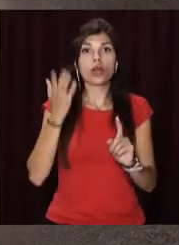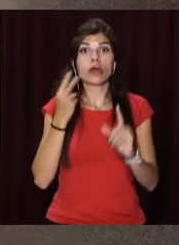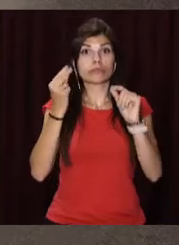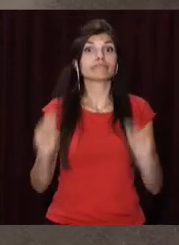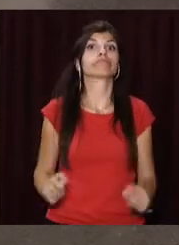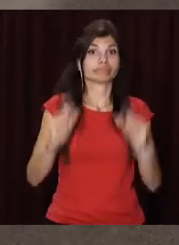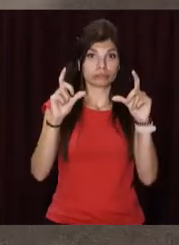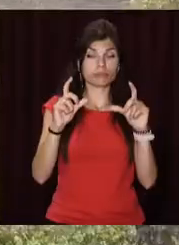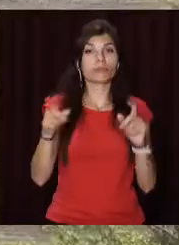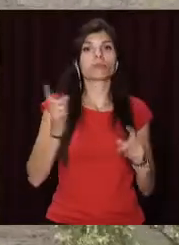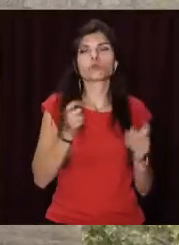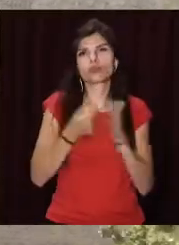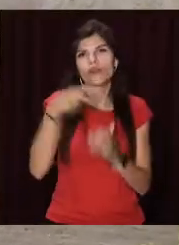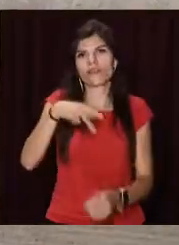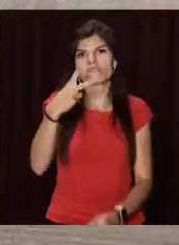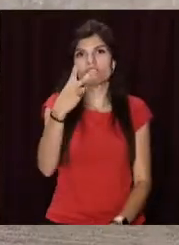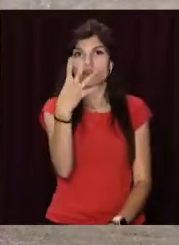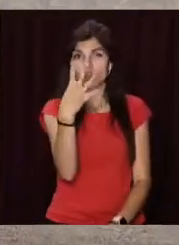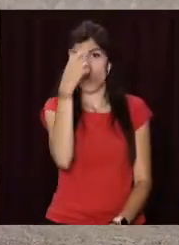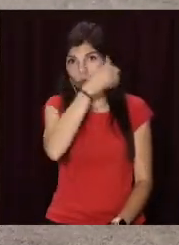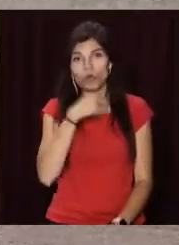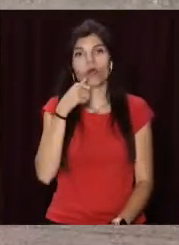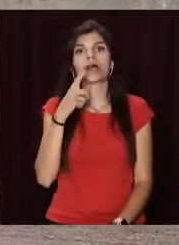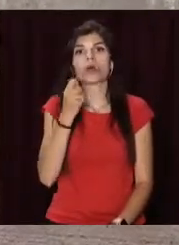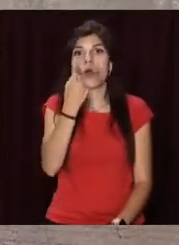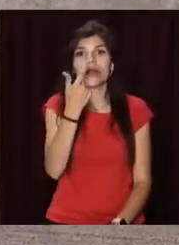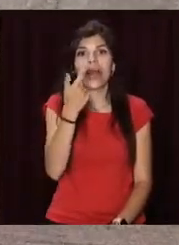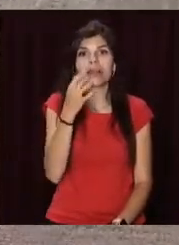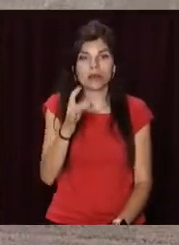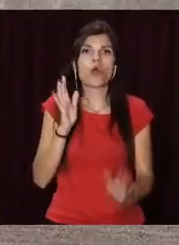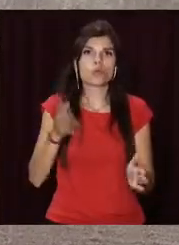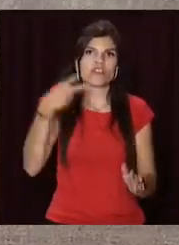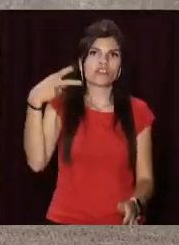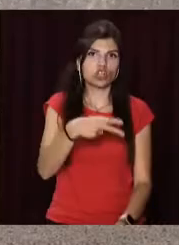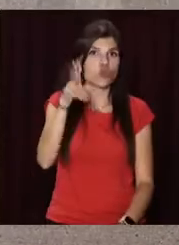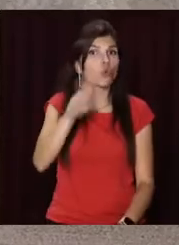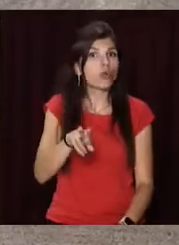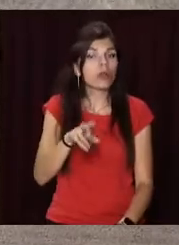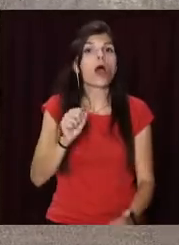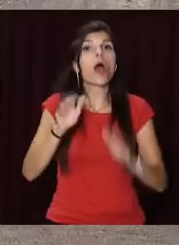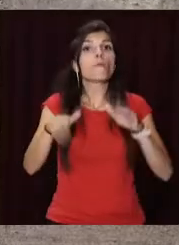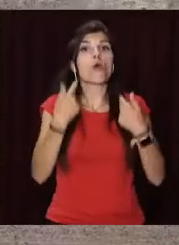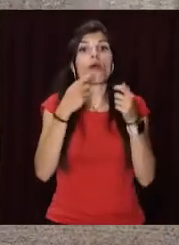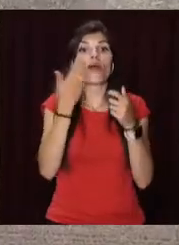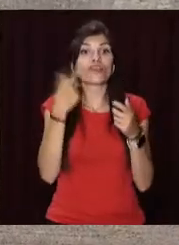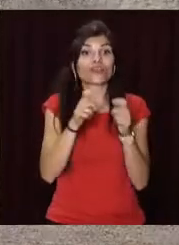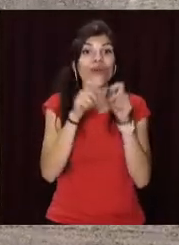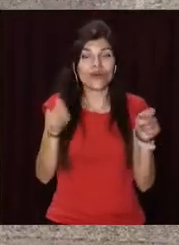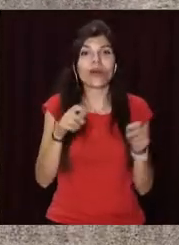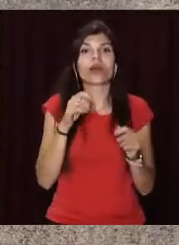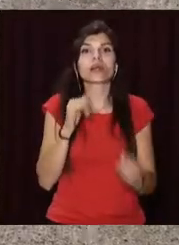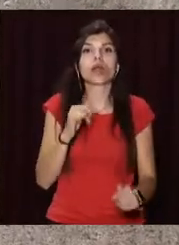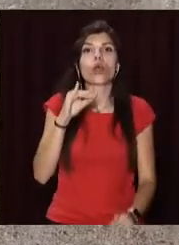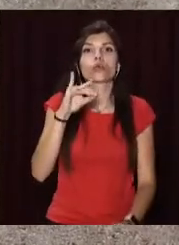ділянки, чекають зростання ціни. Прогнозується, що до 2024 року за гектар правитимуть 2 тисячі доларів, а